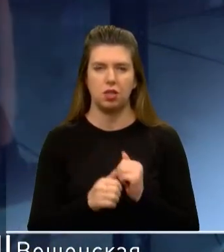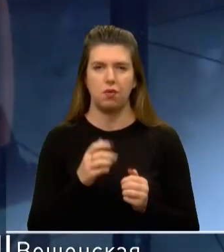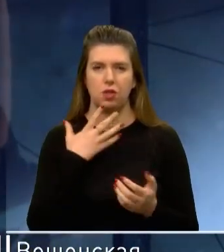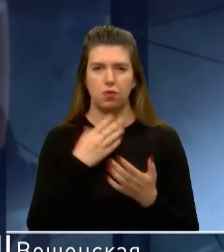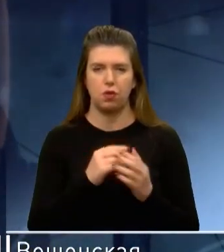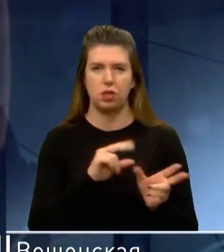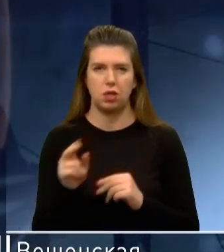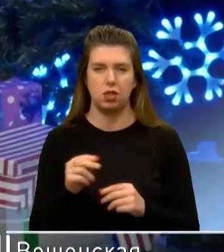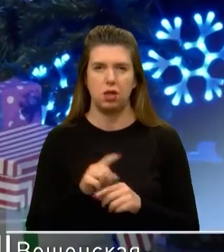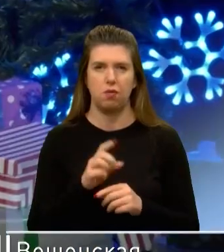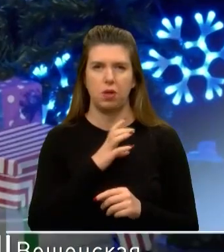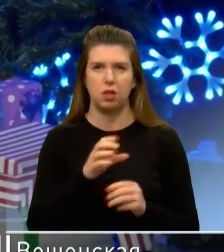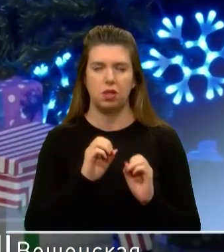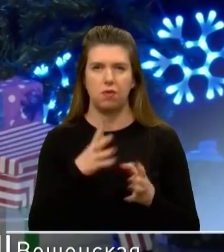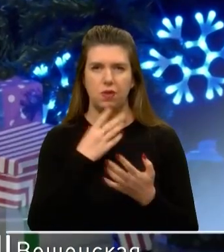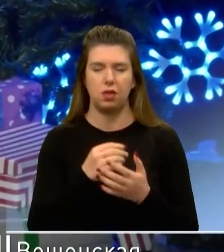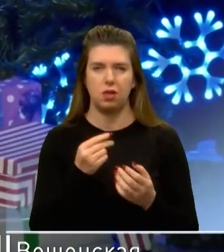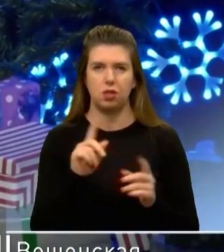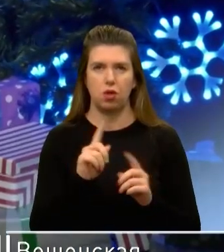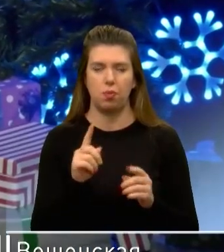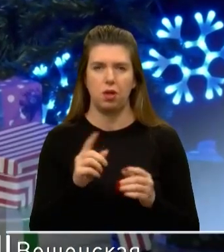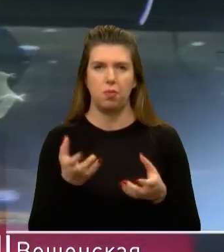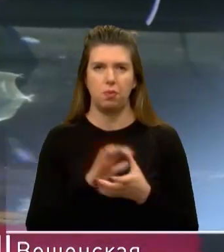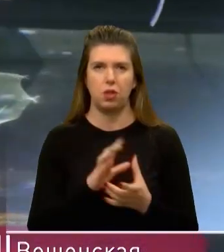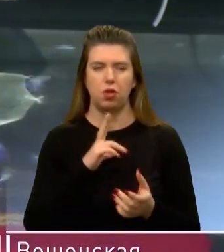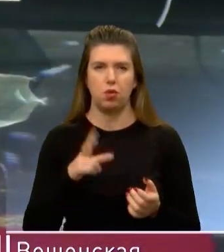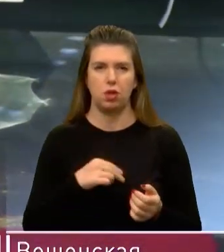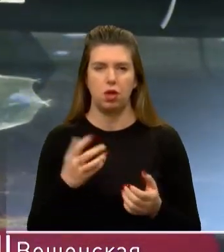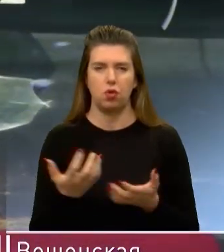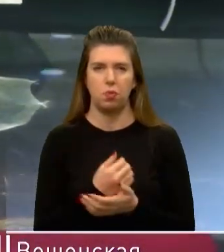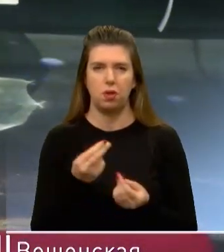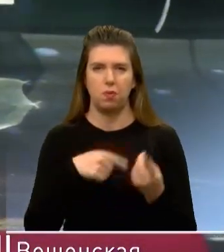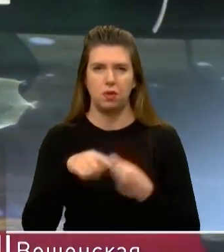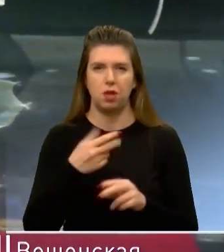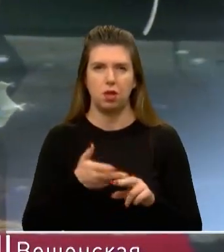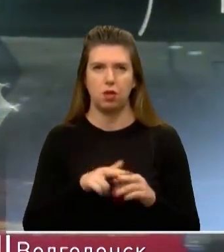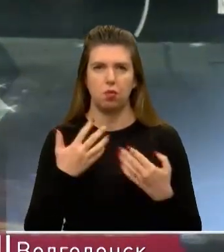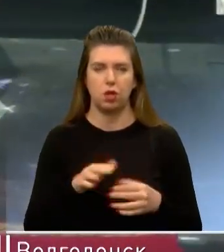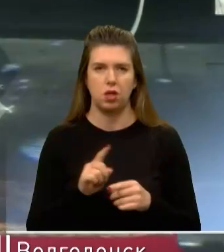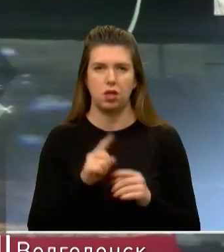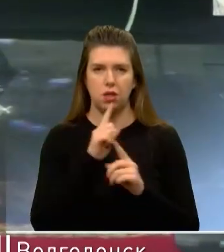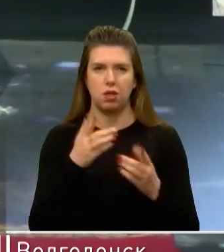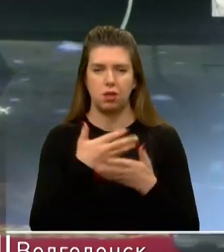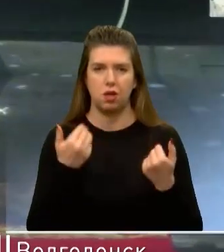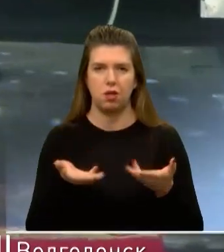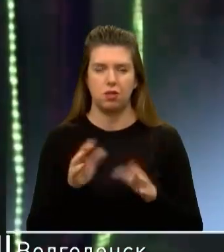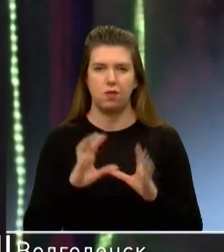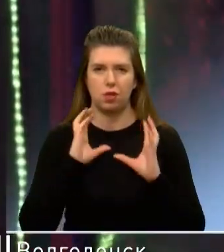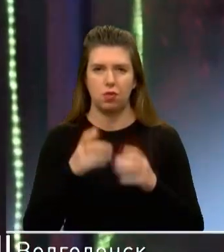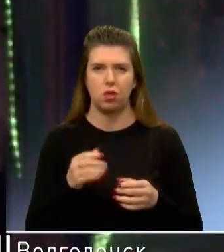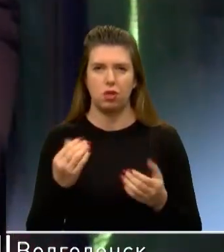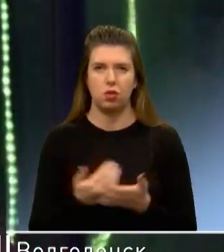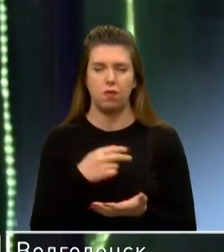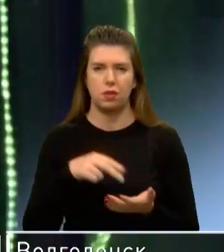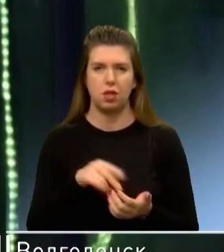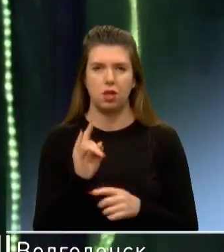оно своё пожилой Богач готов отдать все деньги чтобы помириться с дочерью а успешный бизнесмен которого уже ничем не удивить оставить серьёзность и